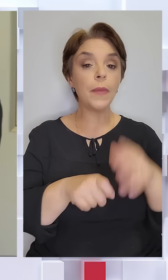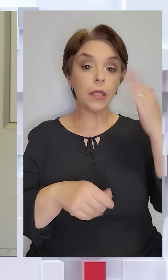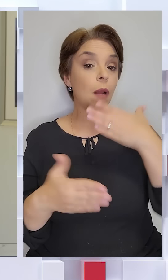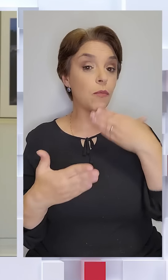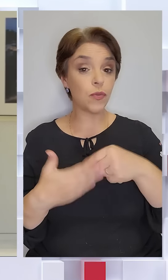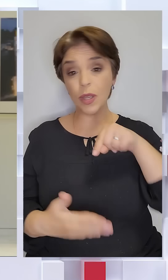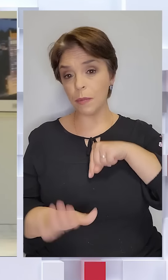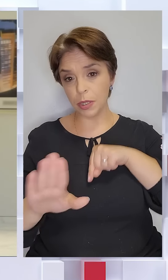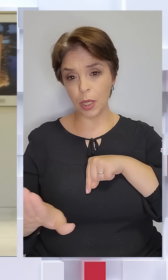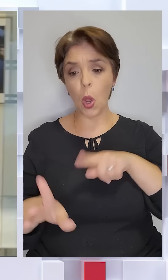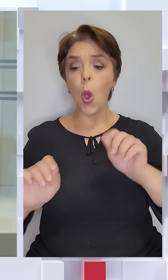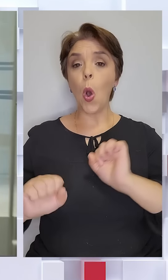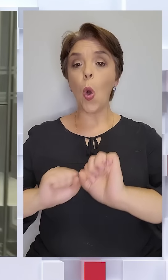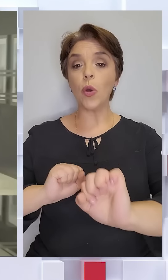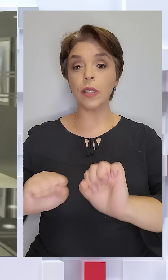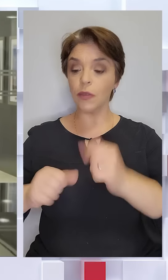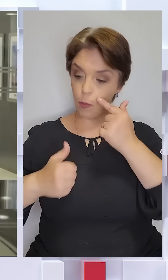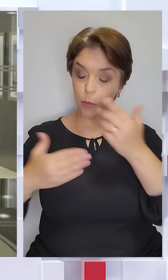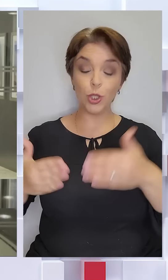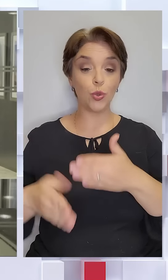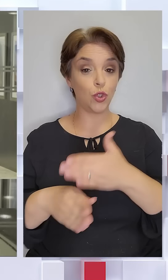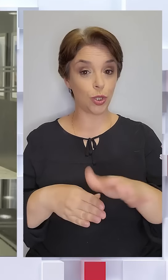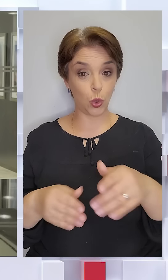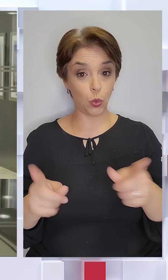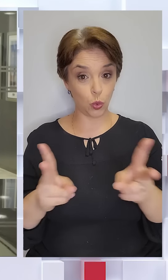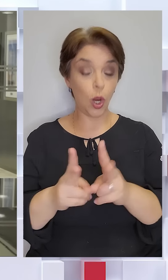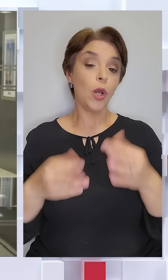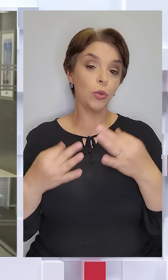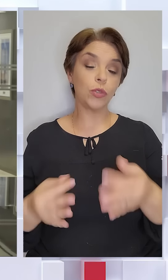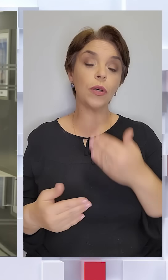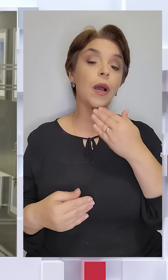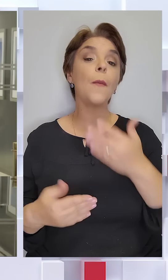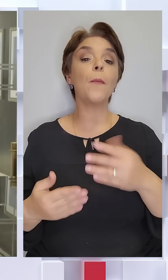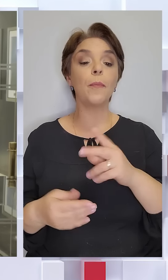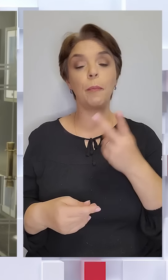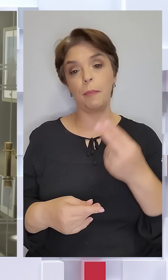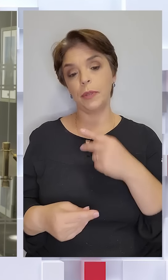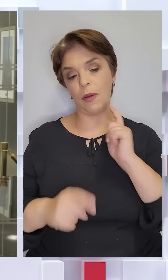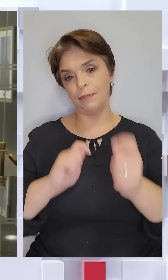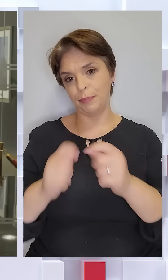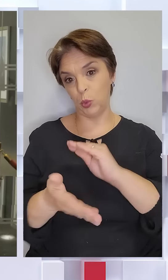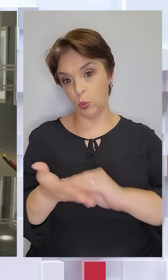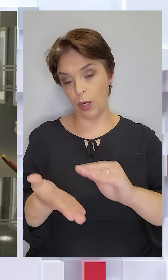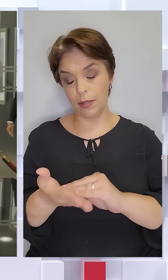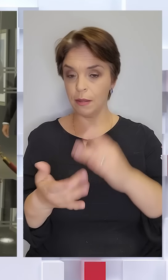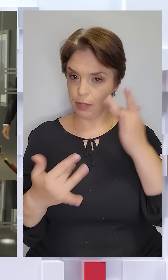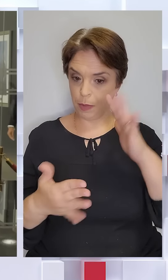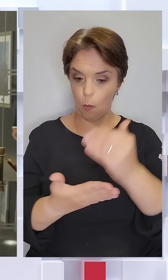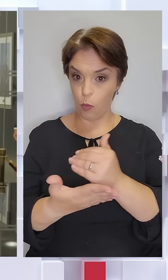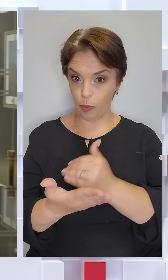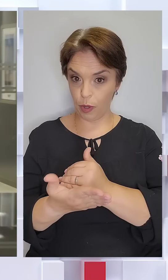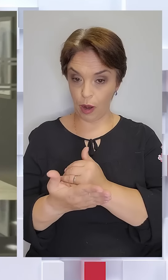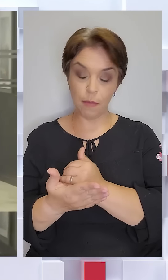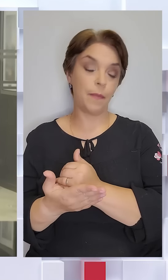у своєму стилі оркестрував публічною частиною зустрічі і дозволив поставити журналістам два запитання, не передбачені